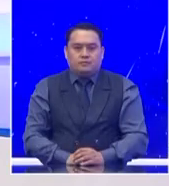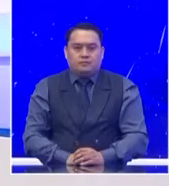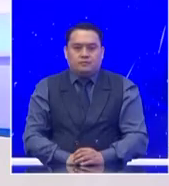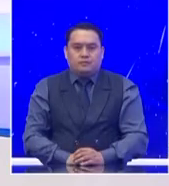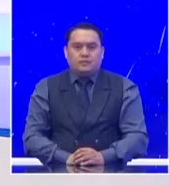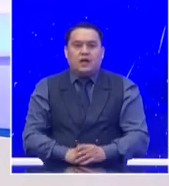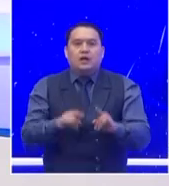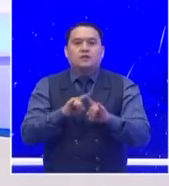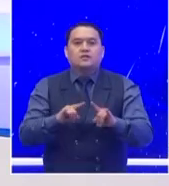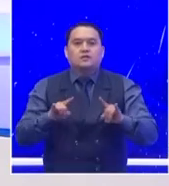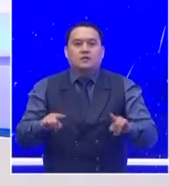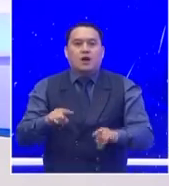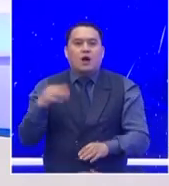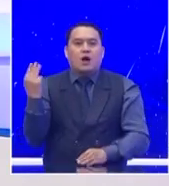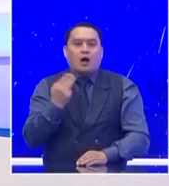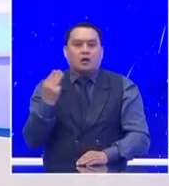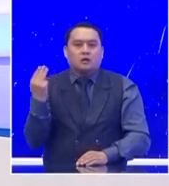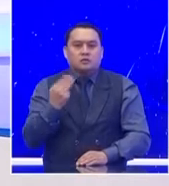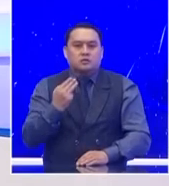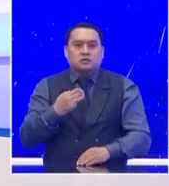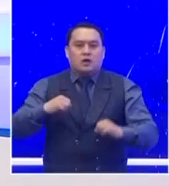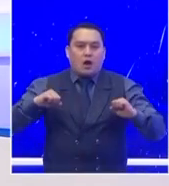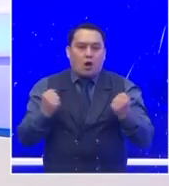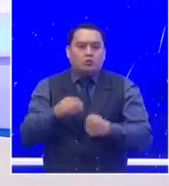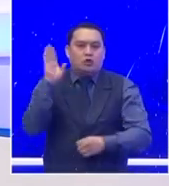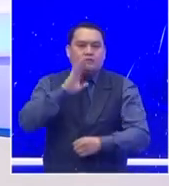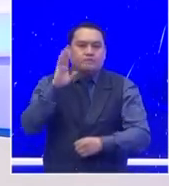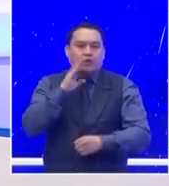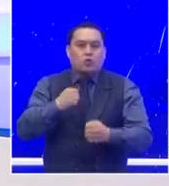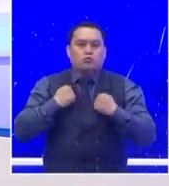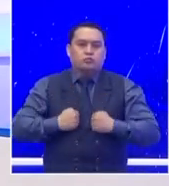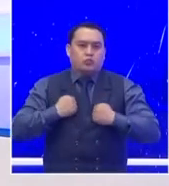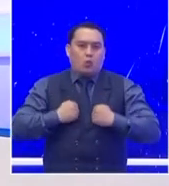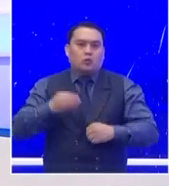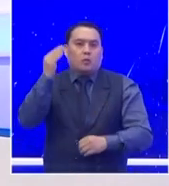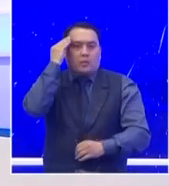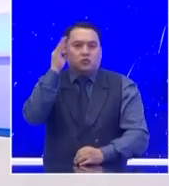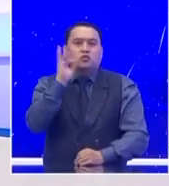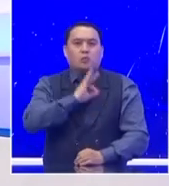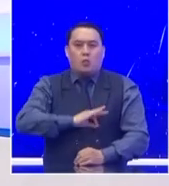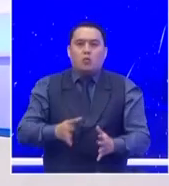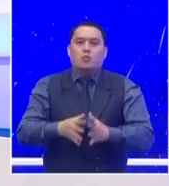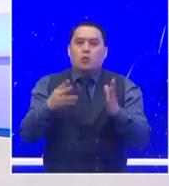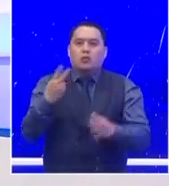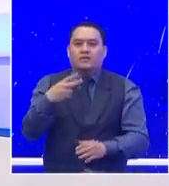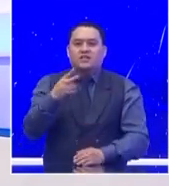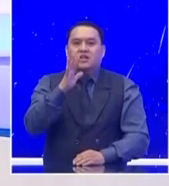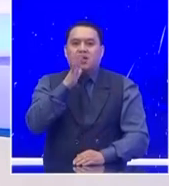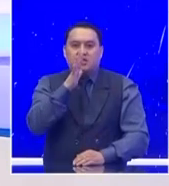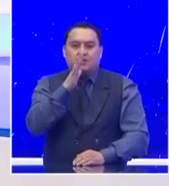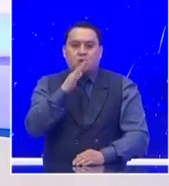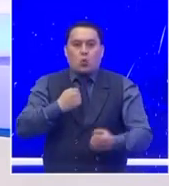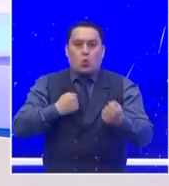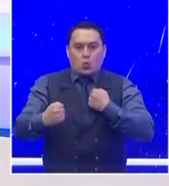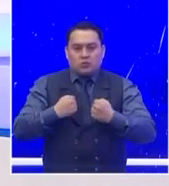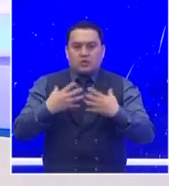В одном из детских садов Актау малышей закаляют холодной водой. Причем данную методику успешно применяют более 20 лет. Об